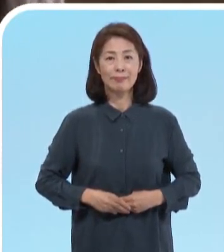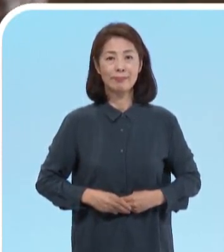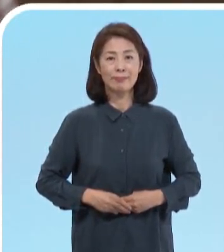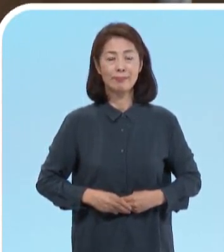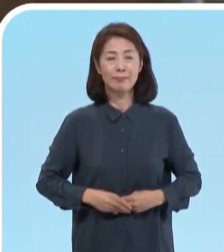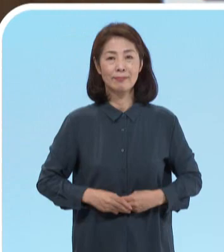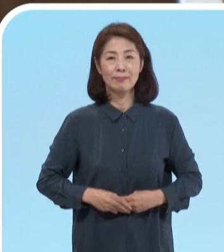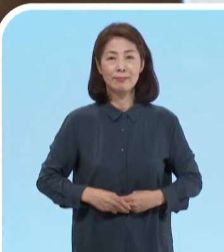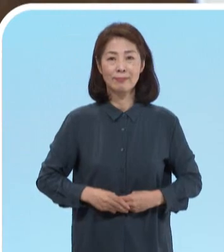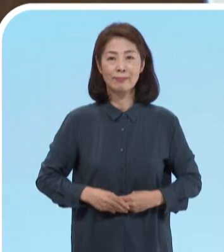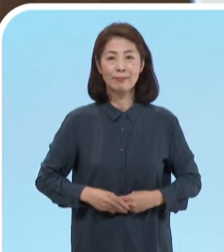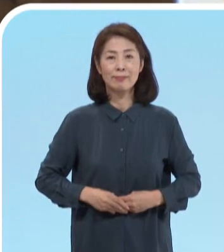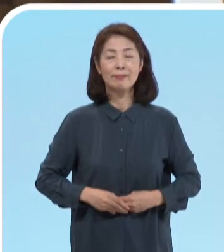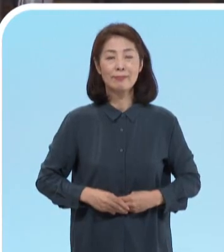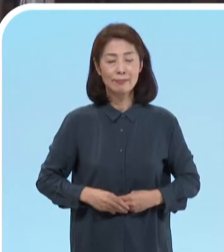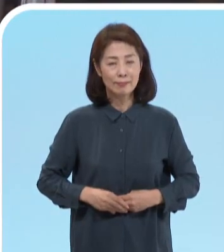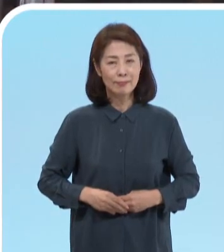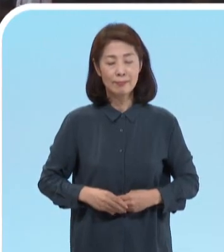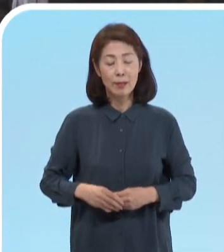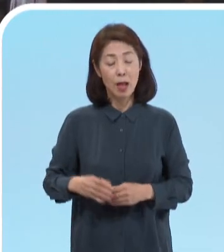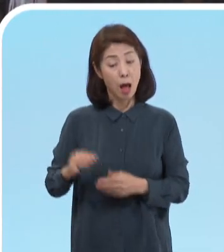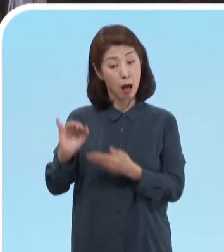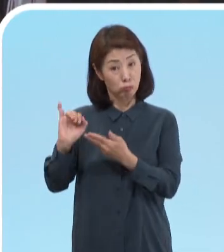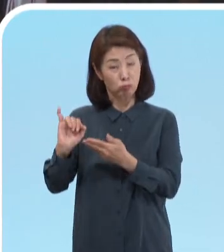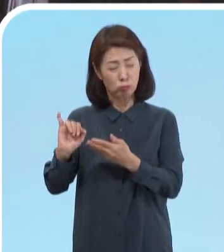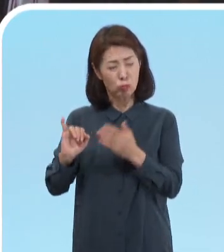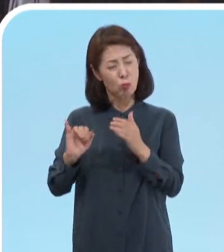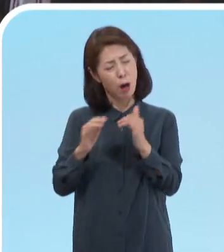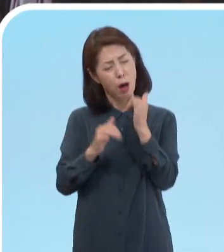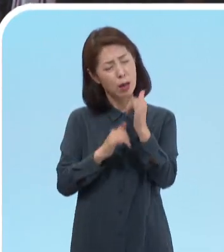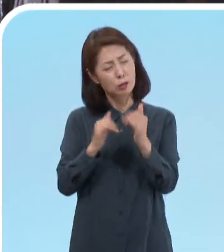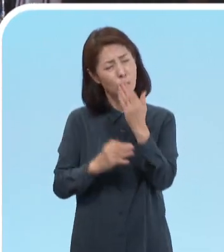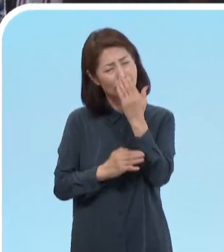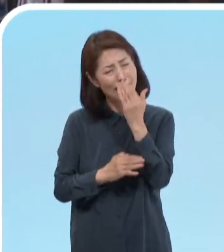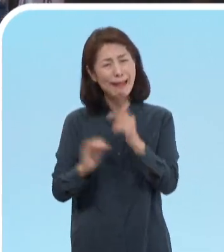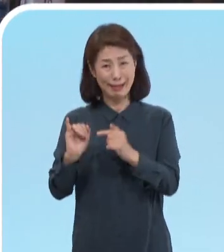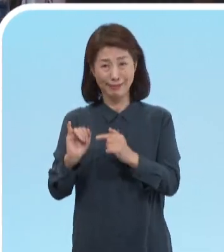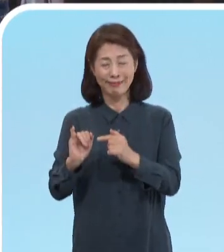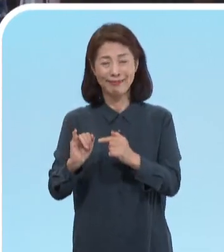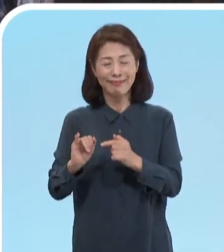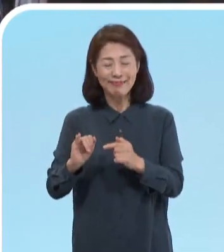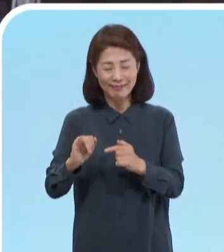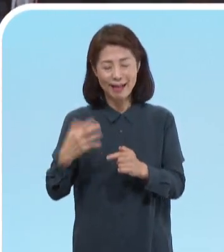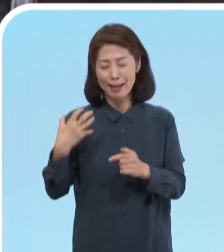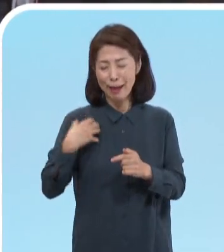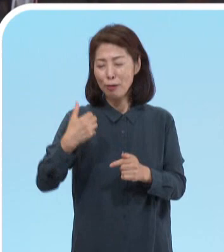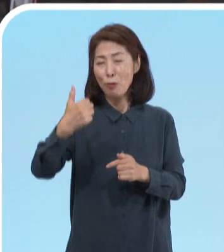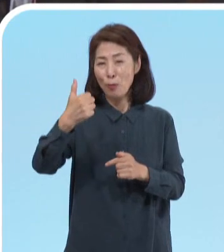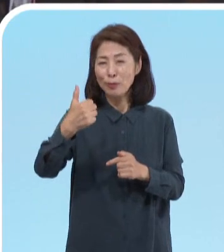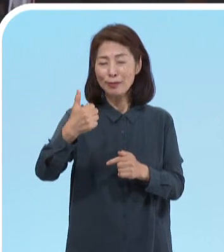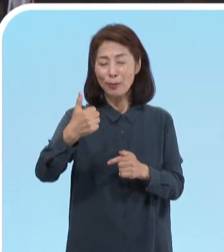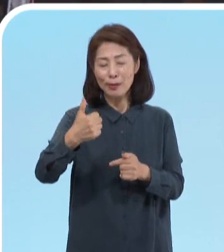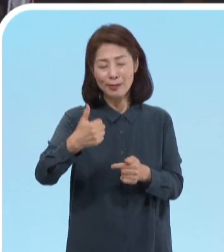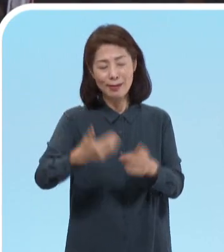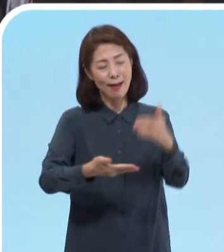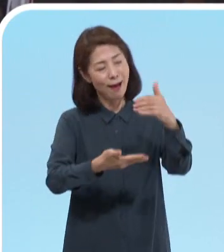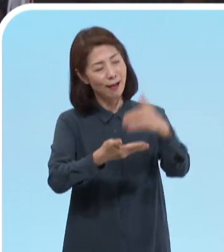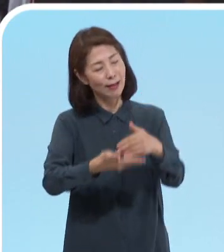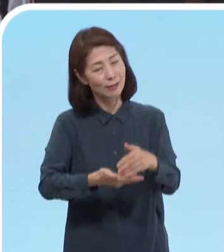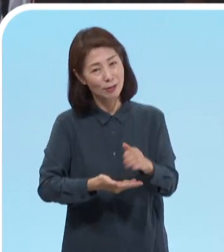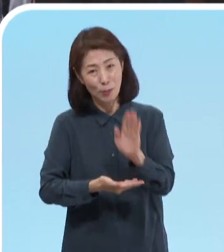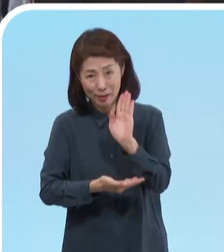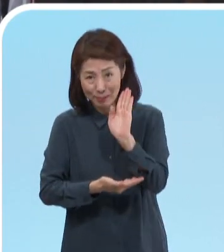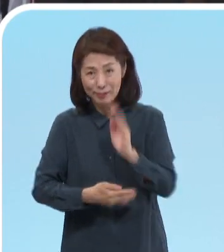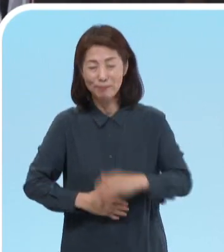いない、中身は。 歴史はちょっと苦手という綾羽さん、支配人にお話を伺いました